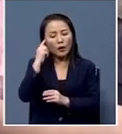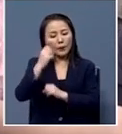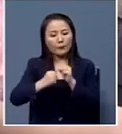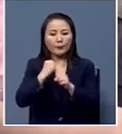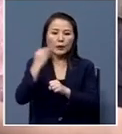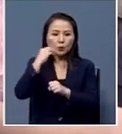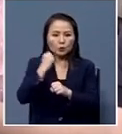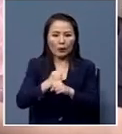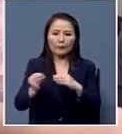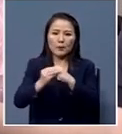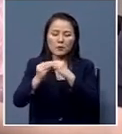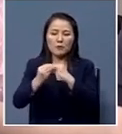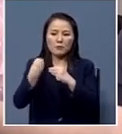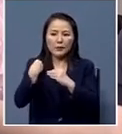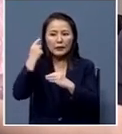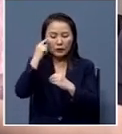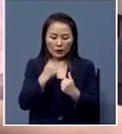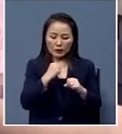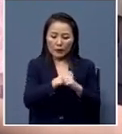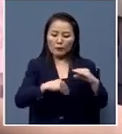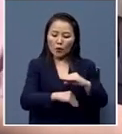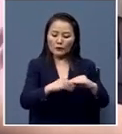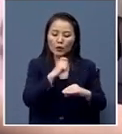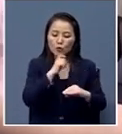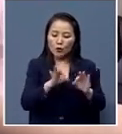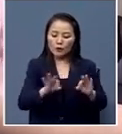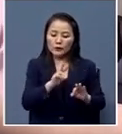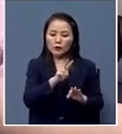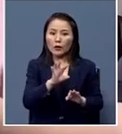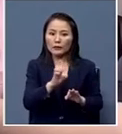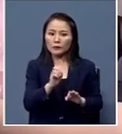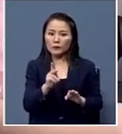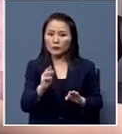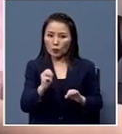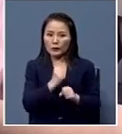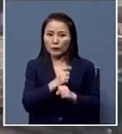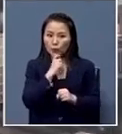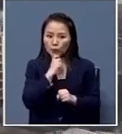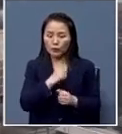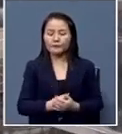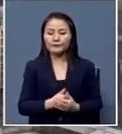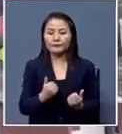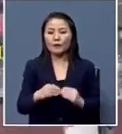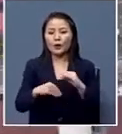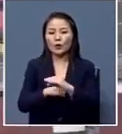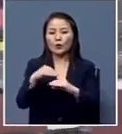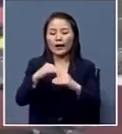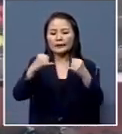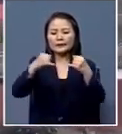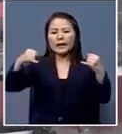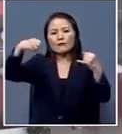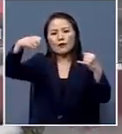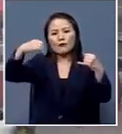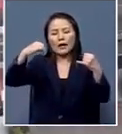กปีและก็อยู่ระหว่างการก่อสร้างอีก250กว่ากิโลเมตรนะครับ สำหรับโครงการเปลี่ยนสายไฟฟ้